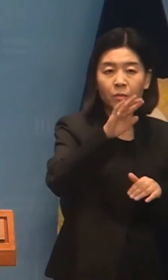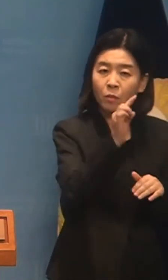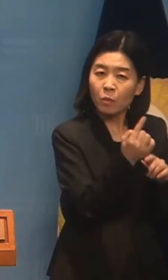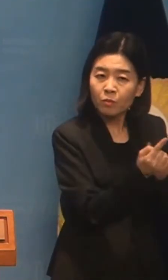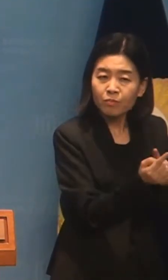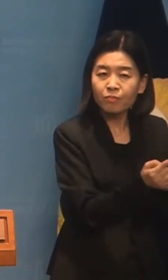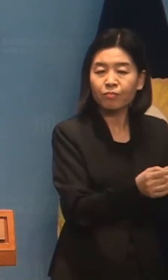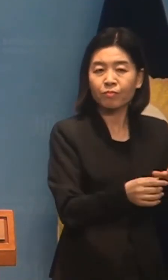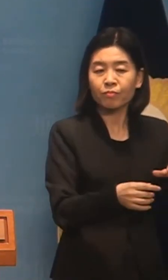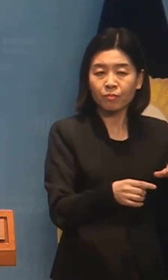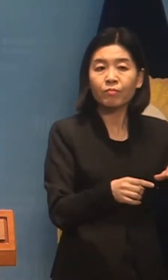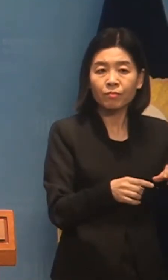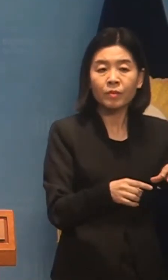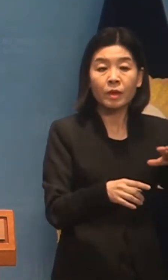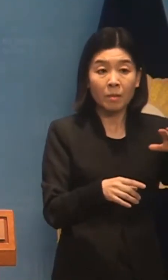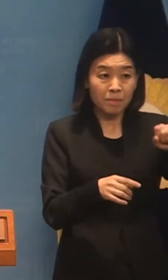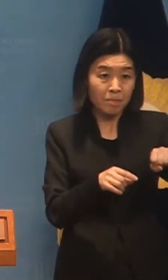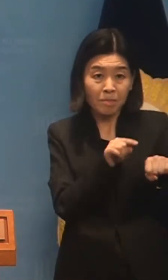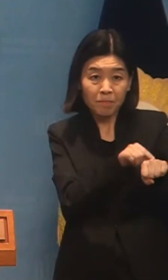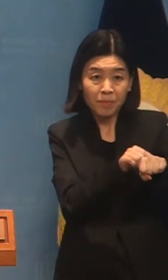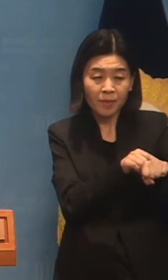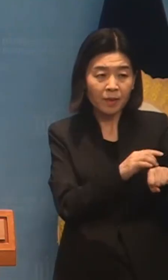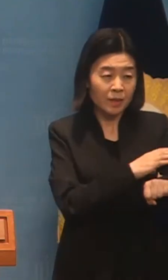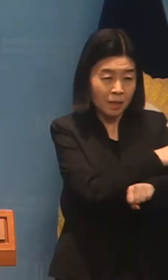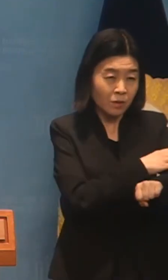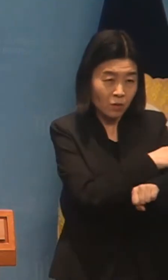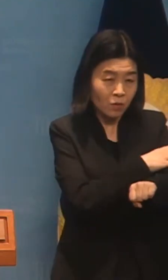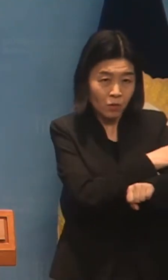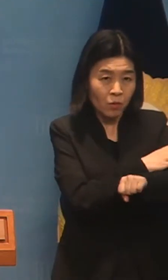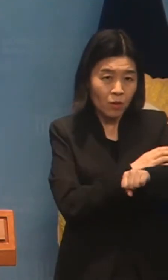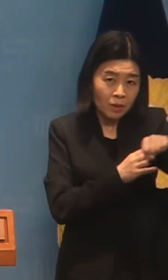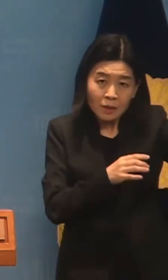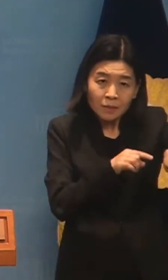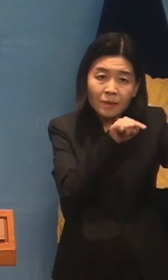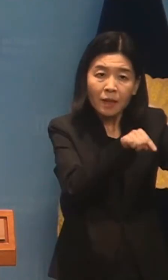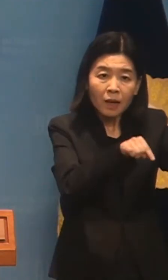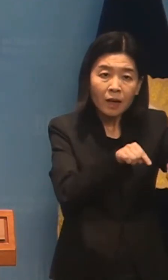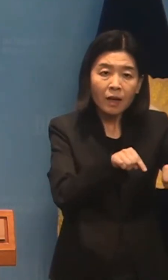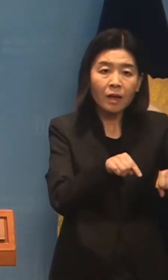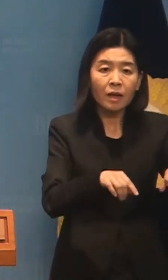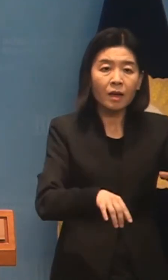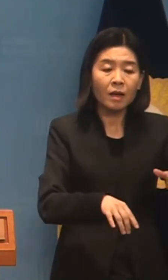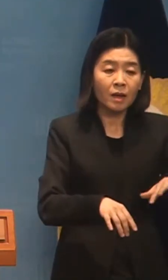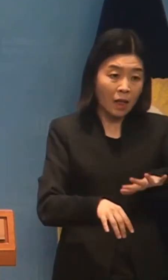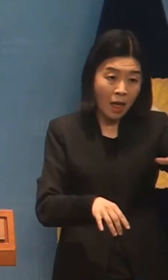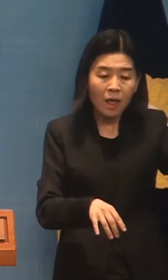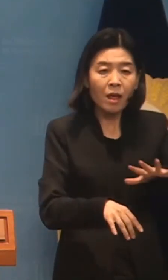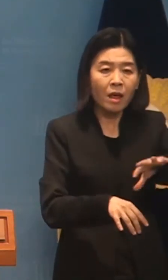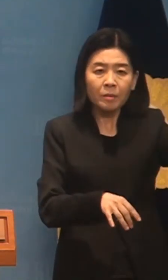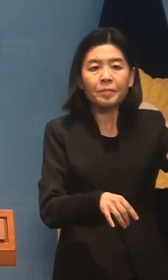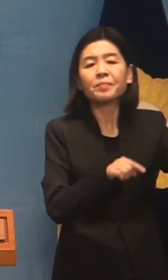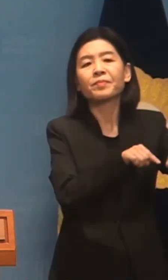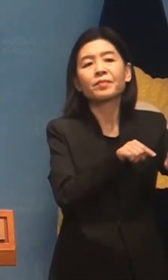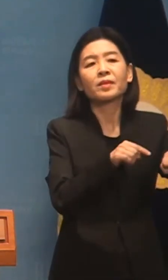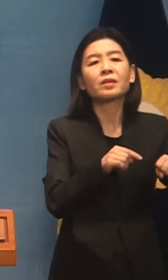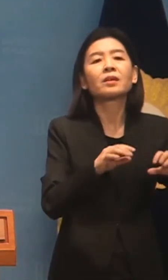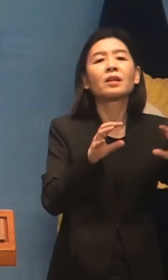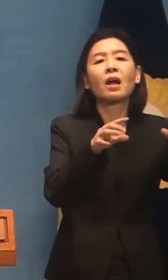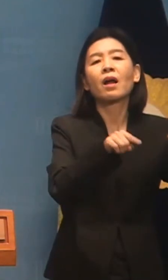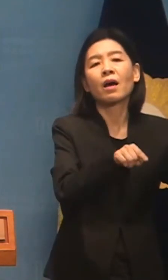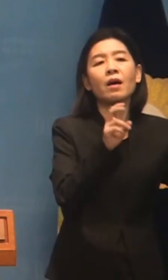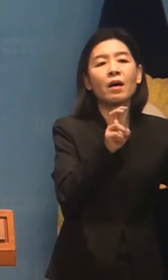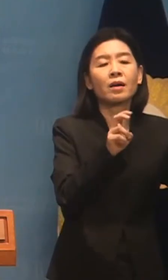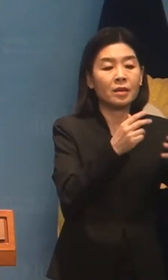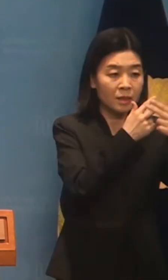집권, 좌파, 진보, 기득권 집단, 그들만의 대한민국이 기다리고 있습니다.